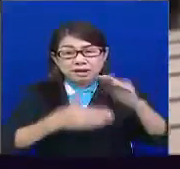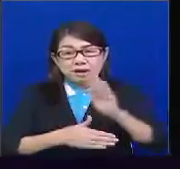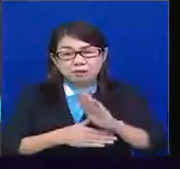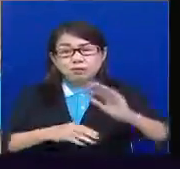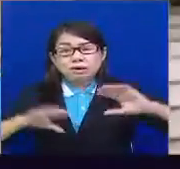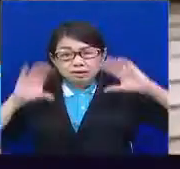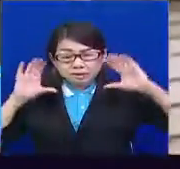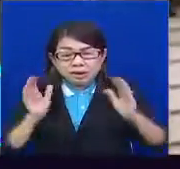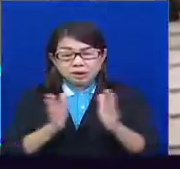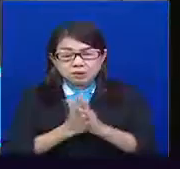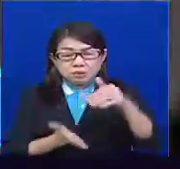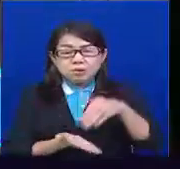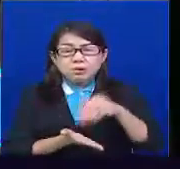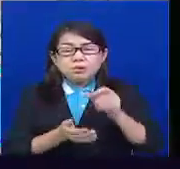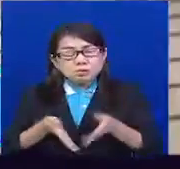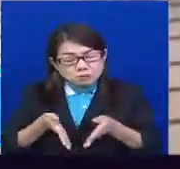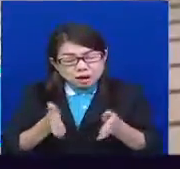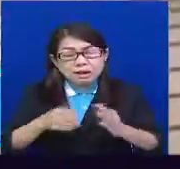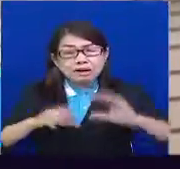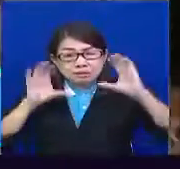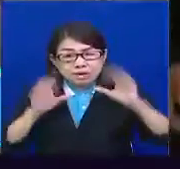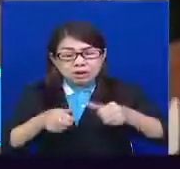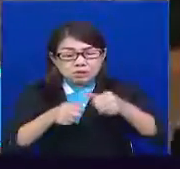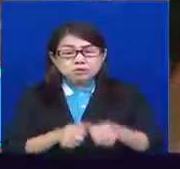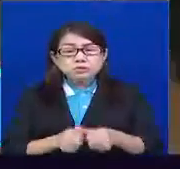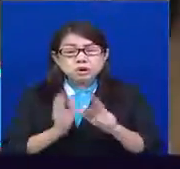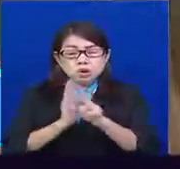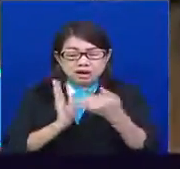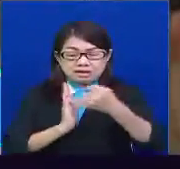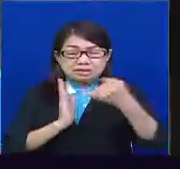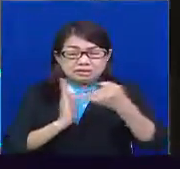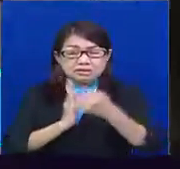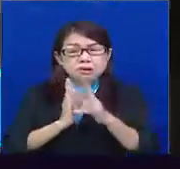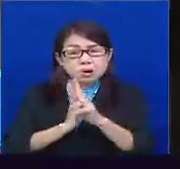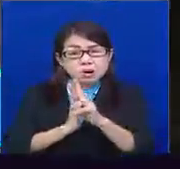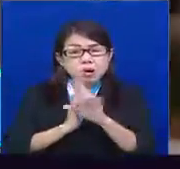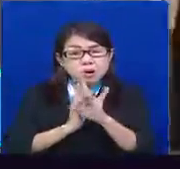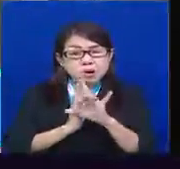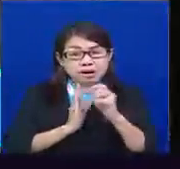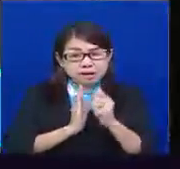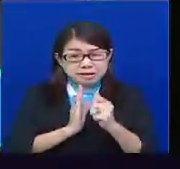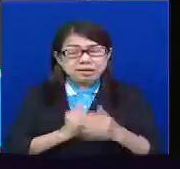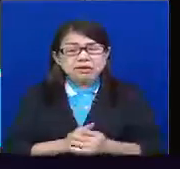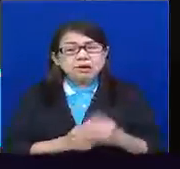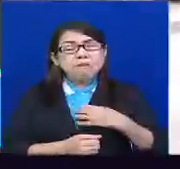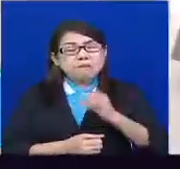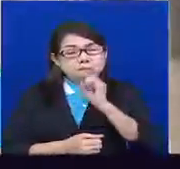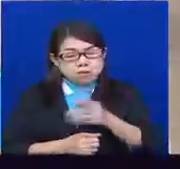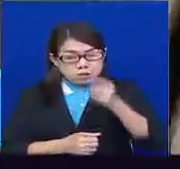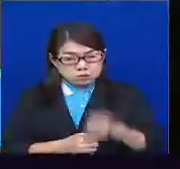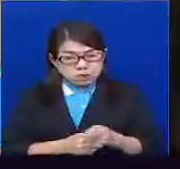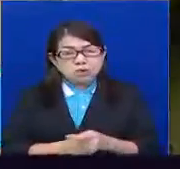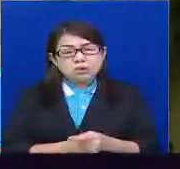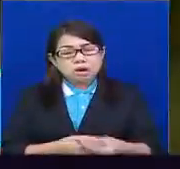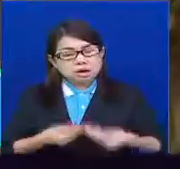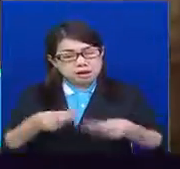ราชการภาคเอกชนและภาคส่วนที่เกี่ยวข้องในจังหวัดร้อยเอ็ดค่ะพร้อมมอบแนวทางการพัฒนาว่าต้องสร้างความเข้มแข็งและพัฒนาประเทศ